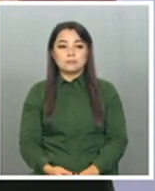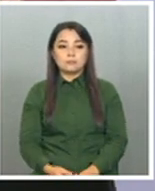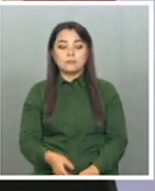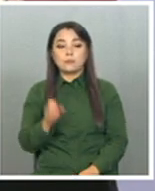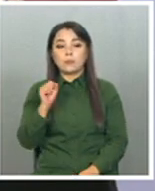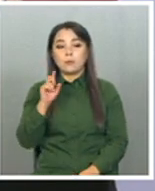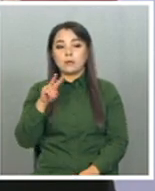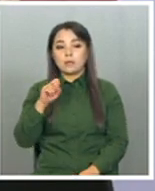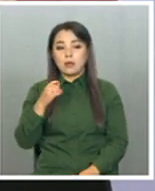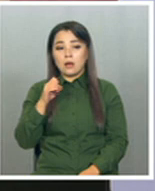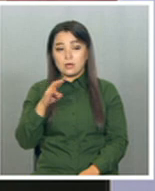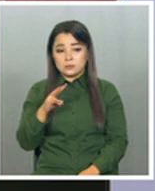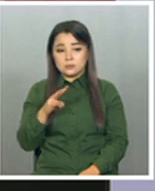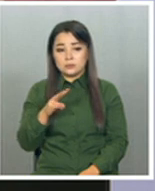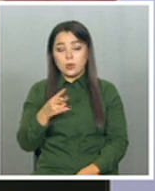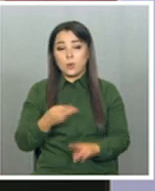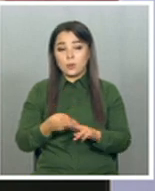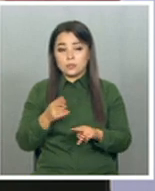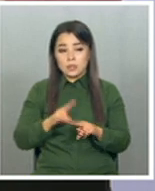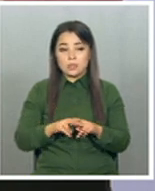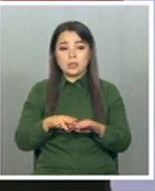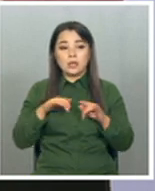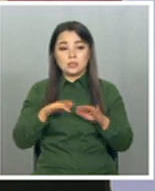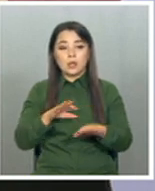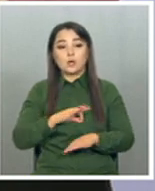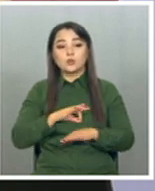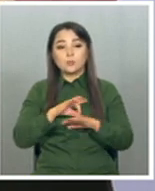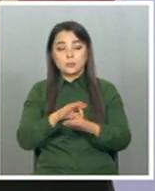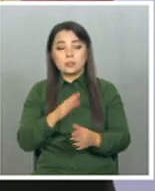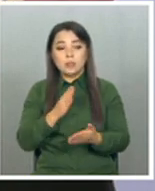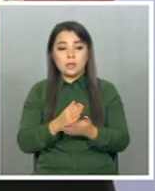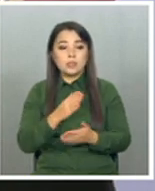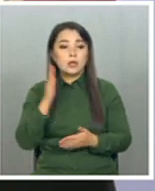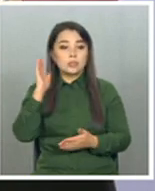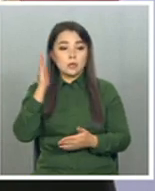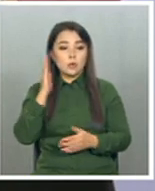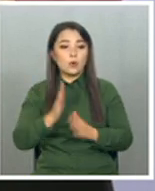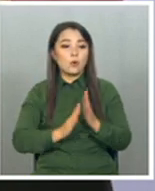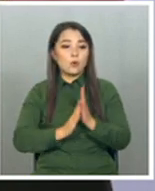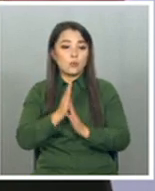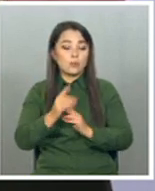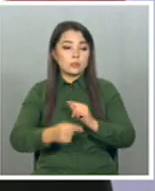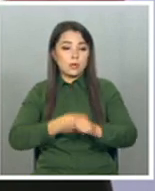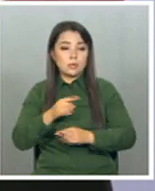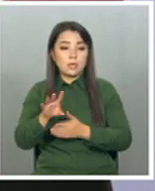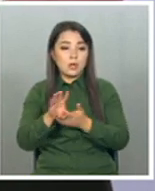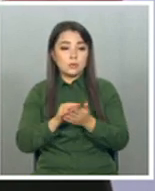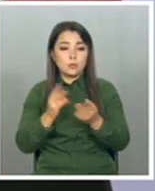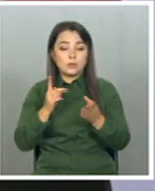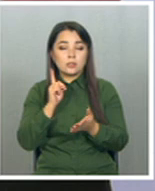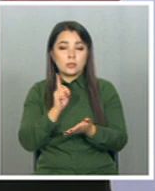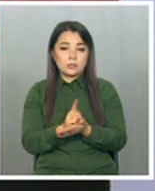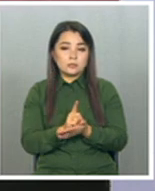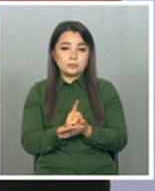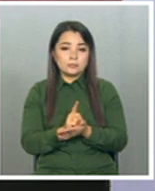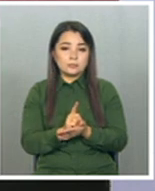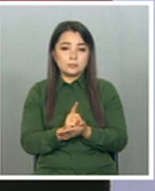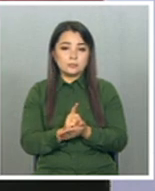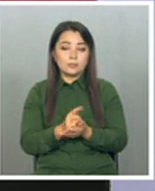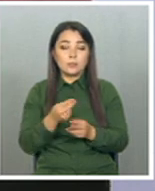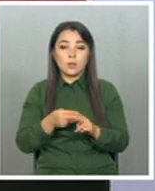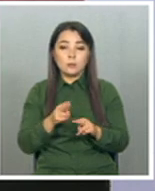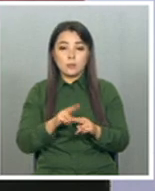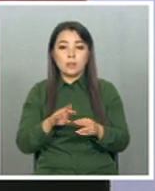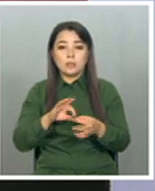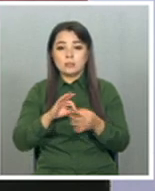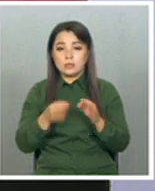Абылай ханның осындай істерін келешек ұрпақ үлгі тұтуы керек. Бұл